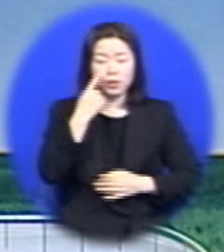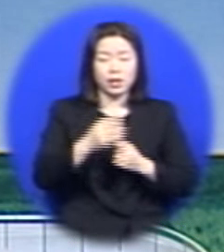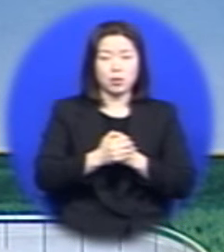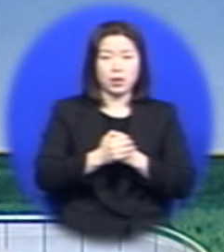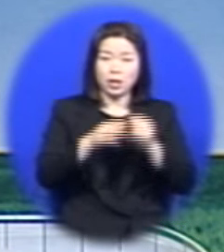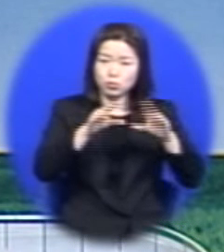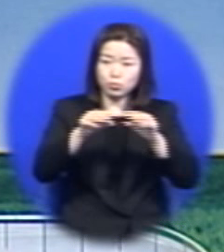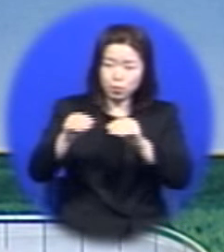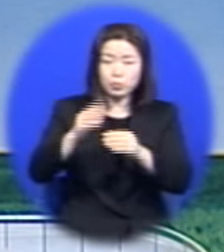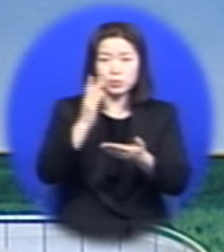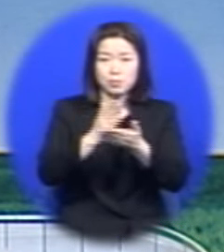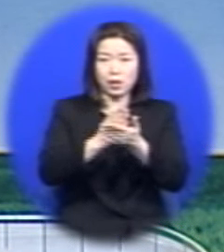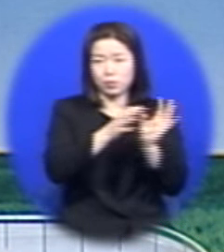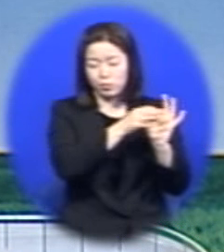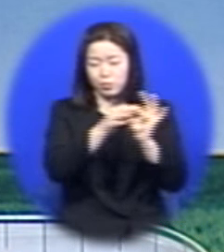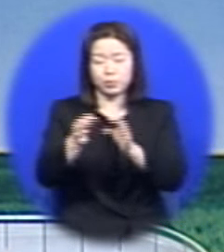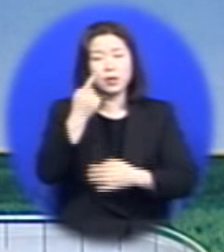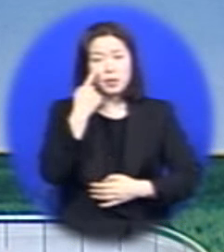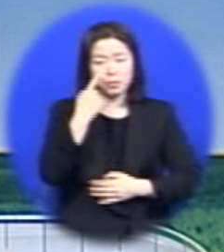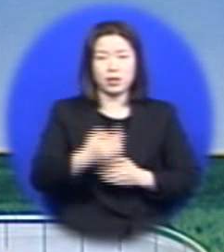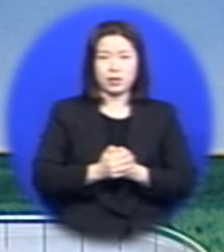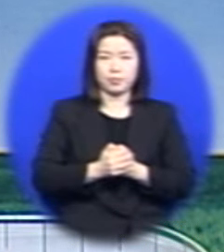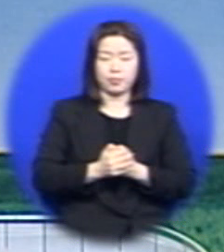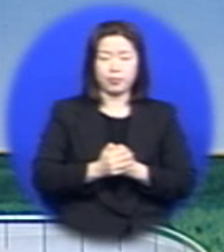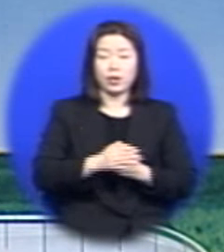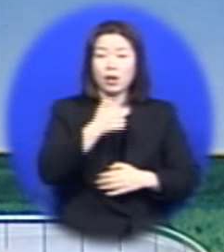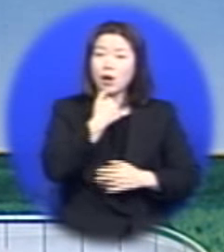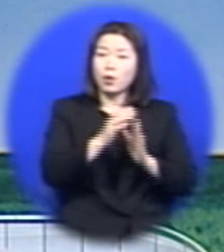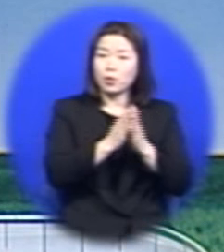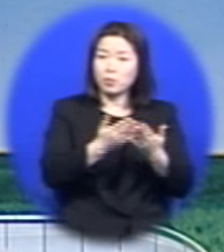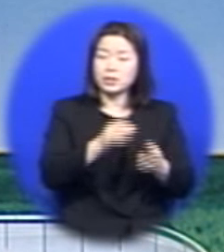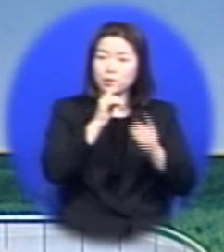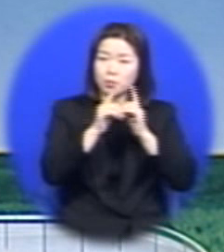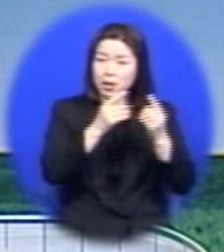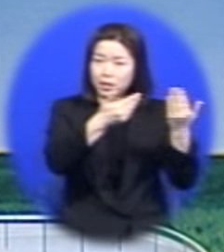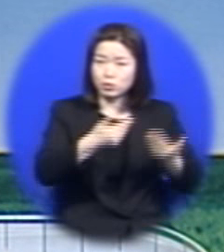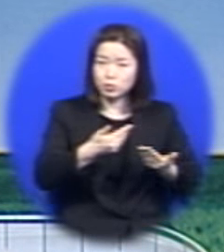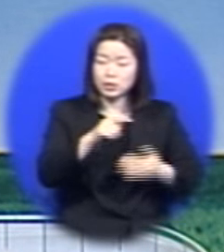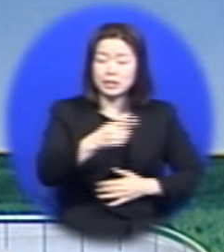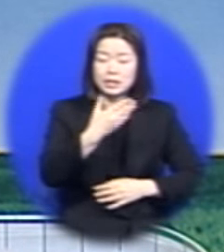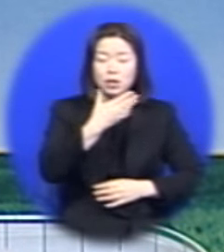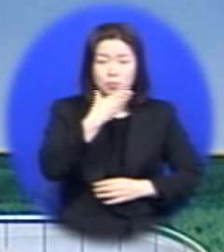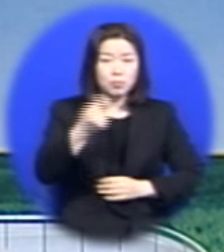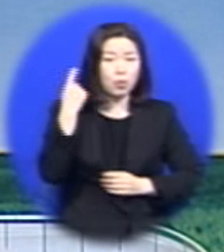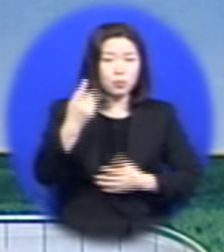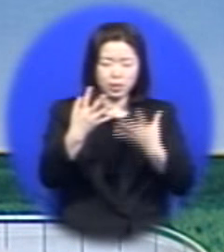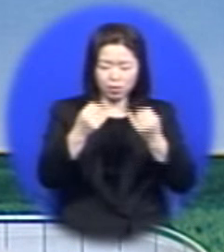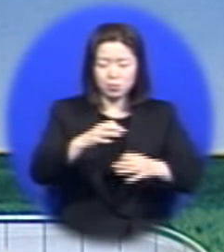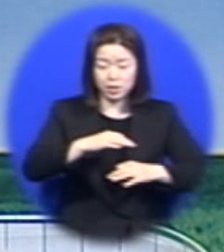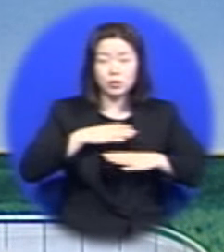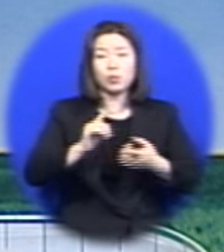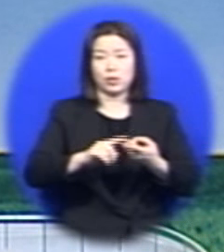한번 들어보시기 바랍니다. 로마서가 말하는 이 복음이 얼마나 놀라운 것인가,